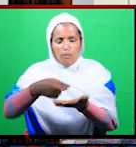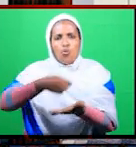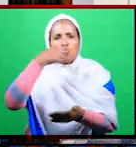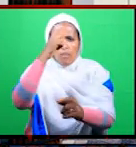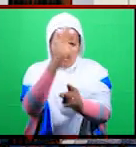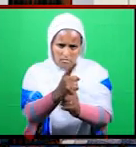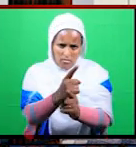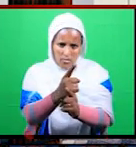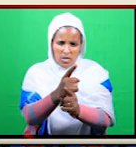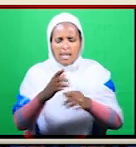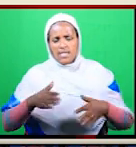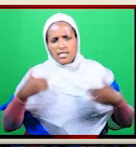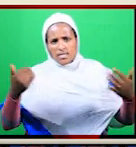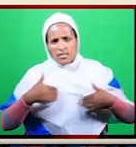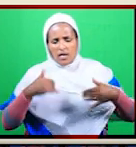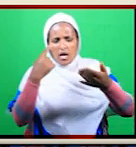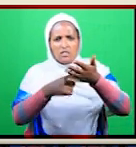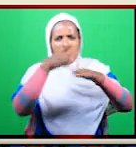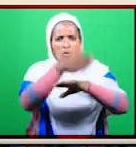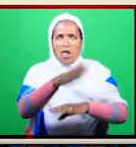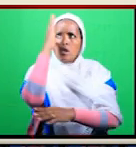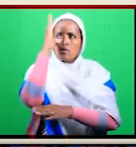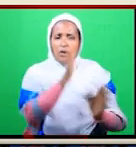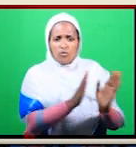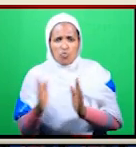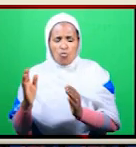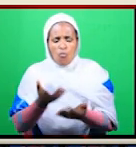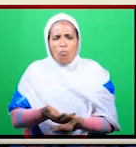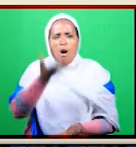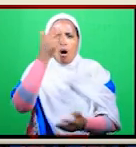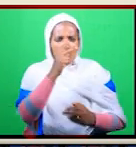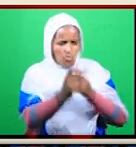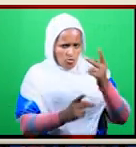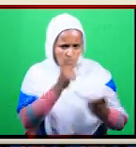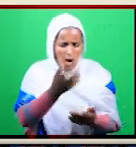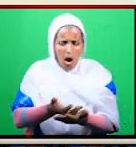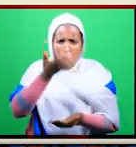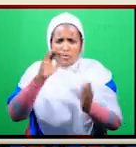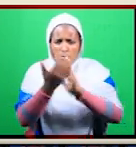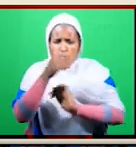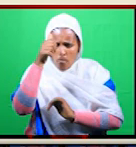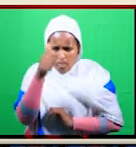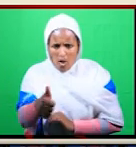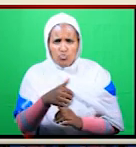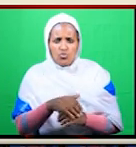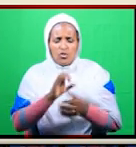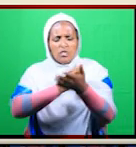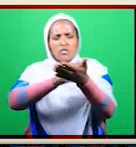በቅዱስ ቁርባን ነው። ይሄ ደስ የሚል ነው። ከዚያ እግዚአብሔር ደግሞ በሀብት ጎብኝቷቸዋል። ሀብታም መሆን